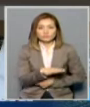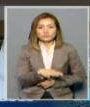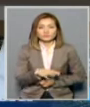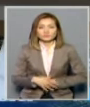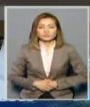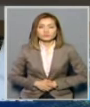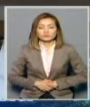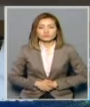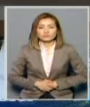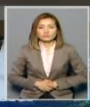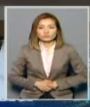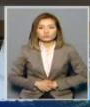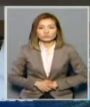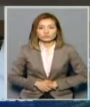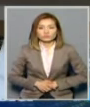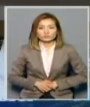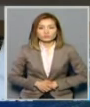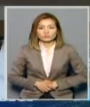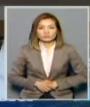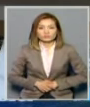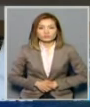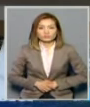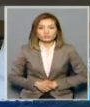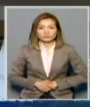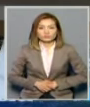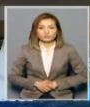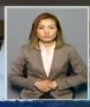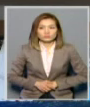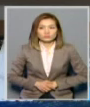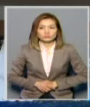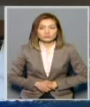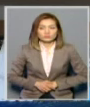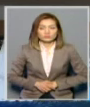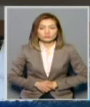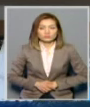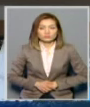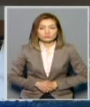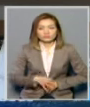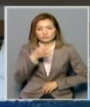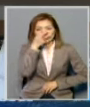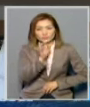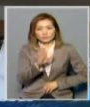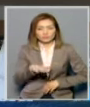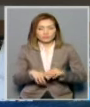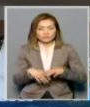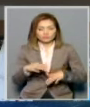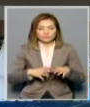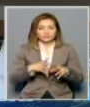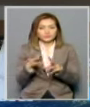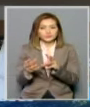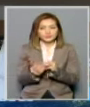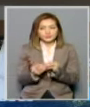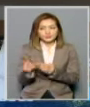көлемінде танымал болып жүрген осы білім саласында жүрген майталма мамандардың